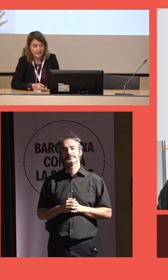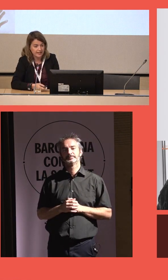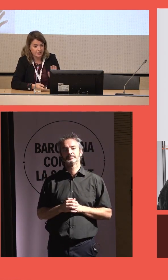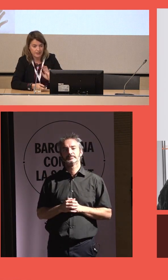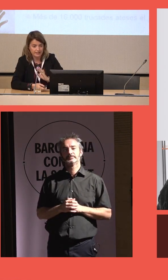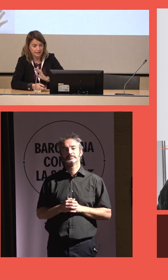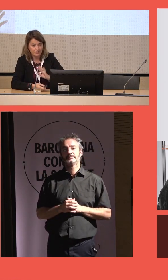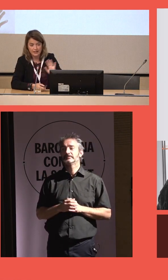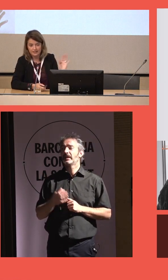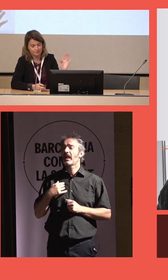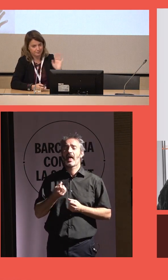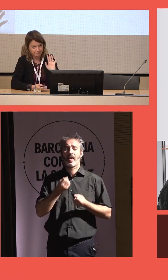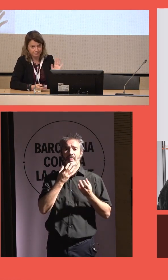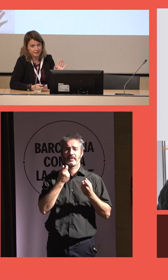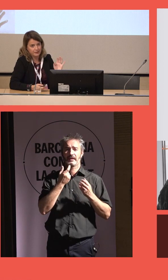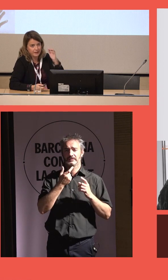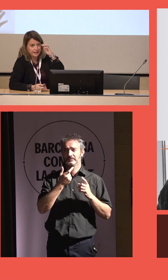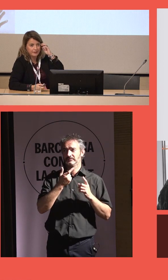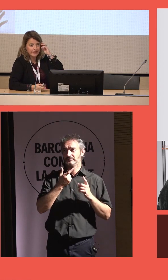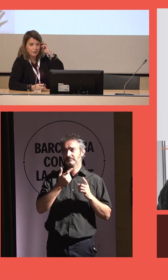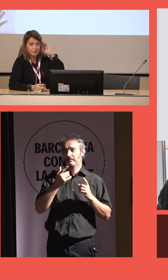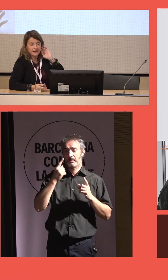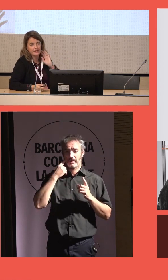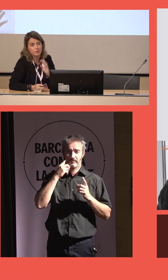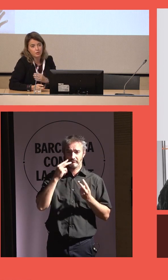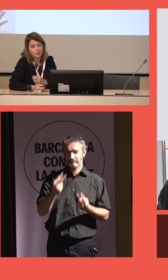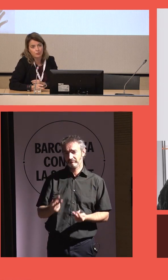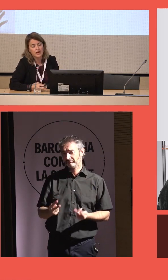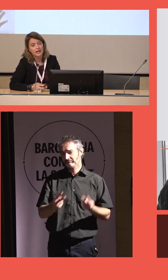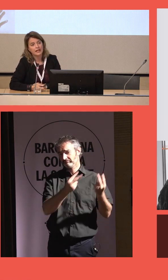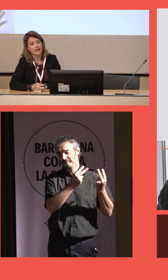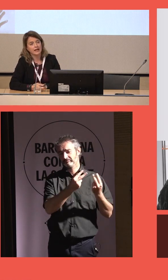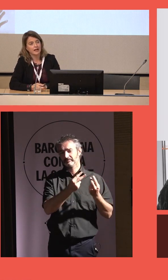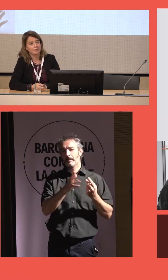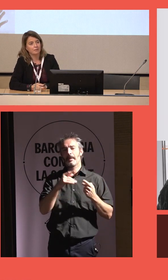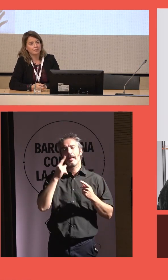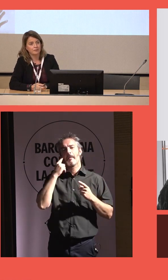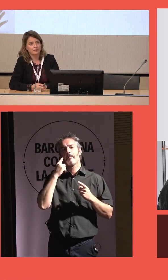Només dades representatives perquè veieu una miqueta el volum